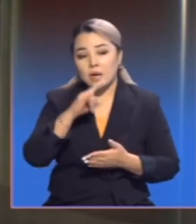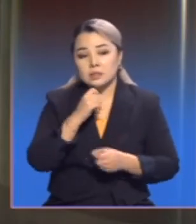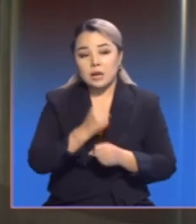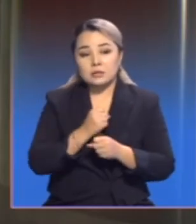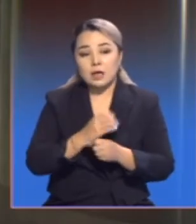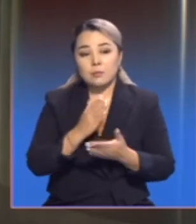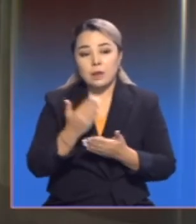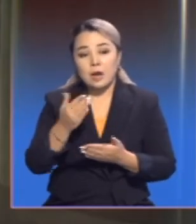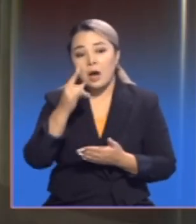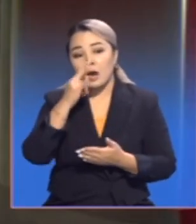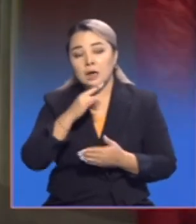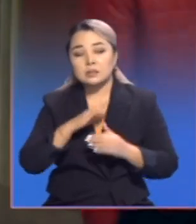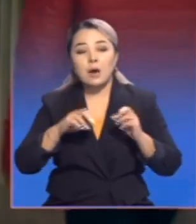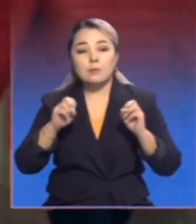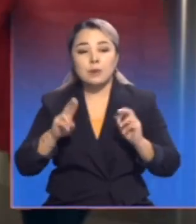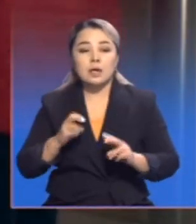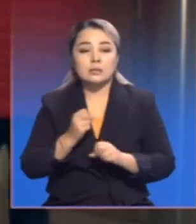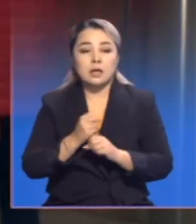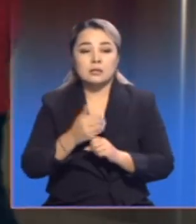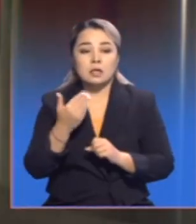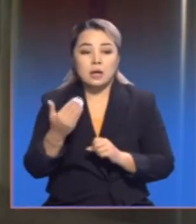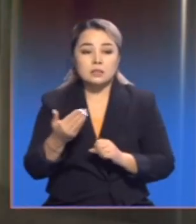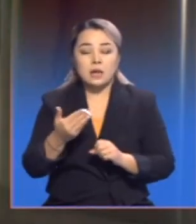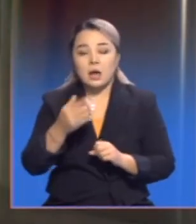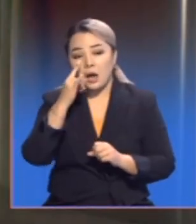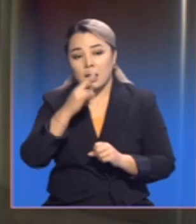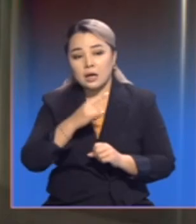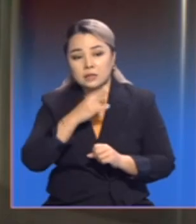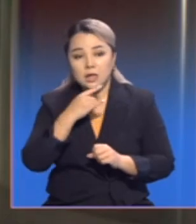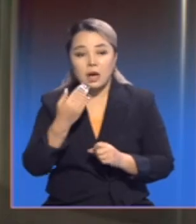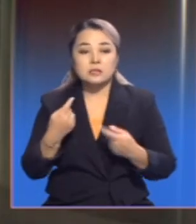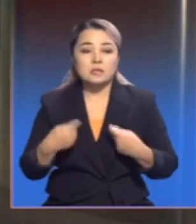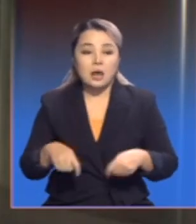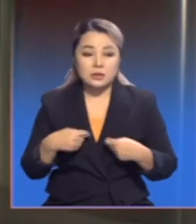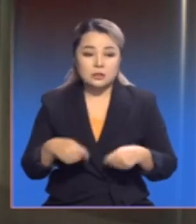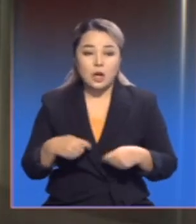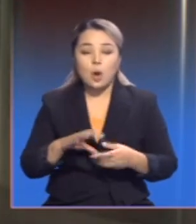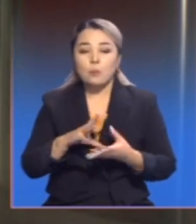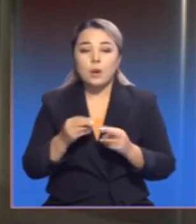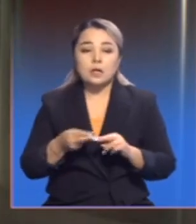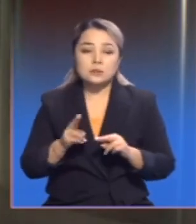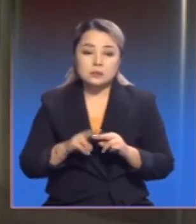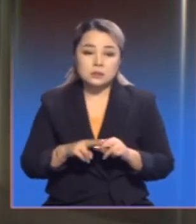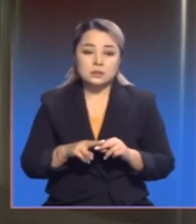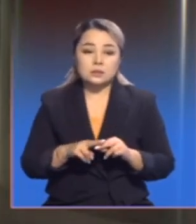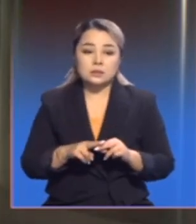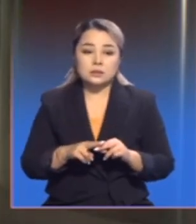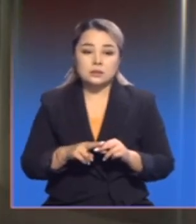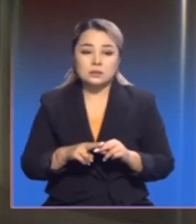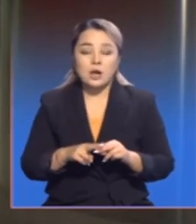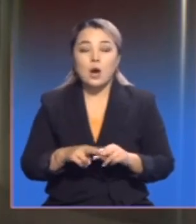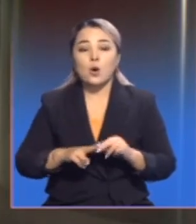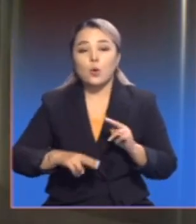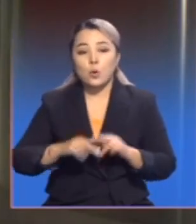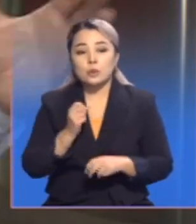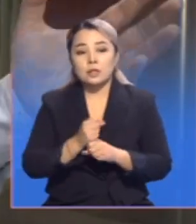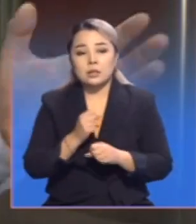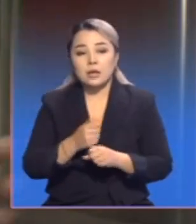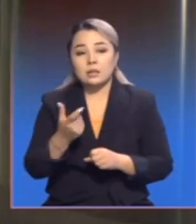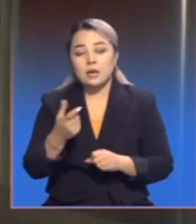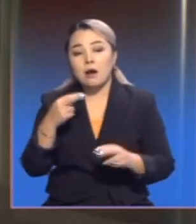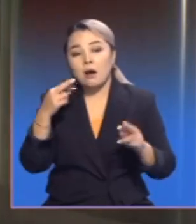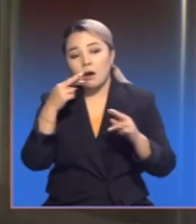шыққан, қазақстандық мамандар жасаған, қазақстандық нарықта оның бәрі жаңағы құрылып, өзінің